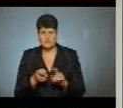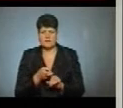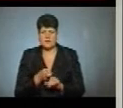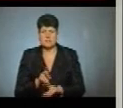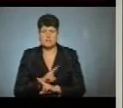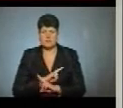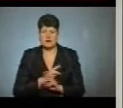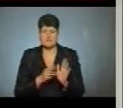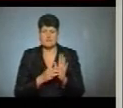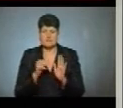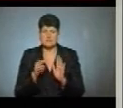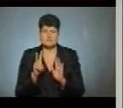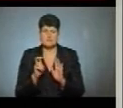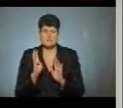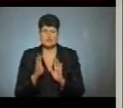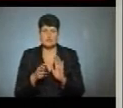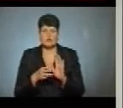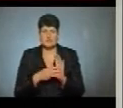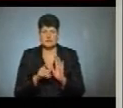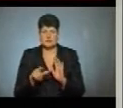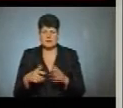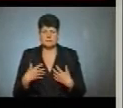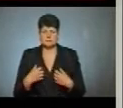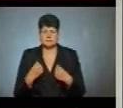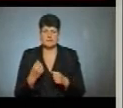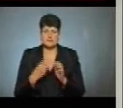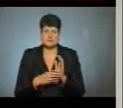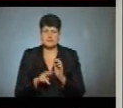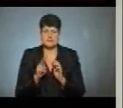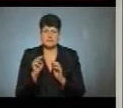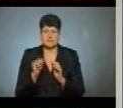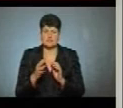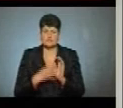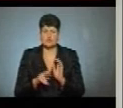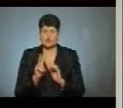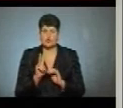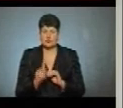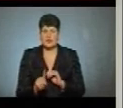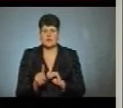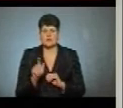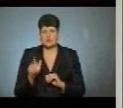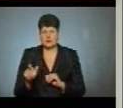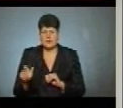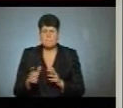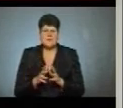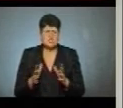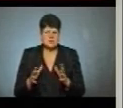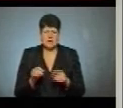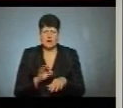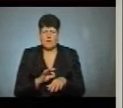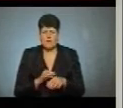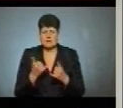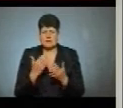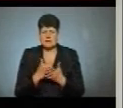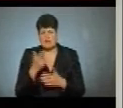померли 8 248 осіб, видужали 82 091 особа. Найбільше хворих у країнах Європи зараз